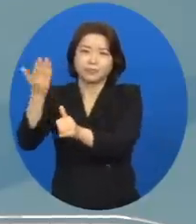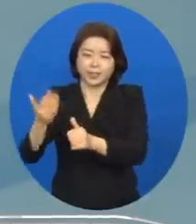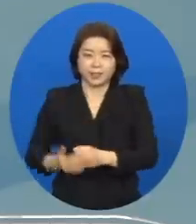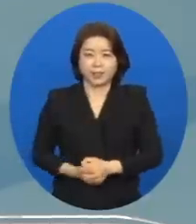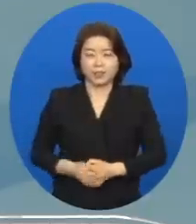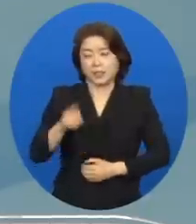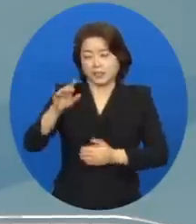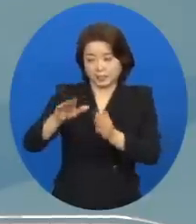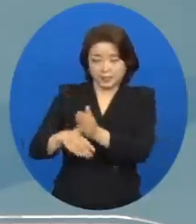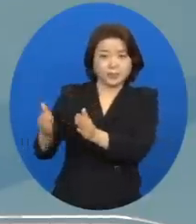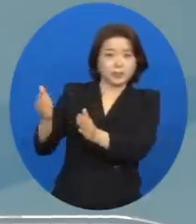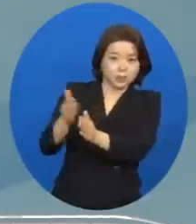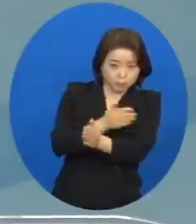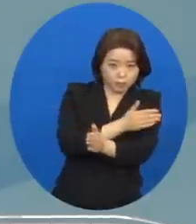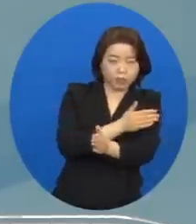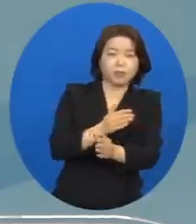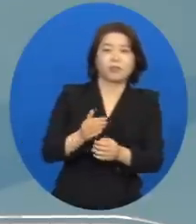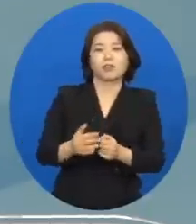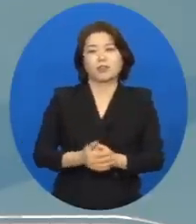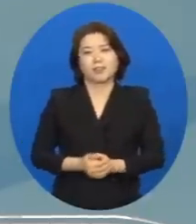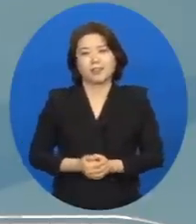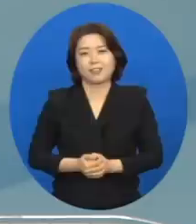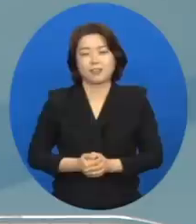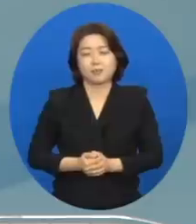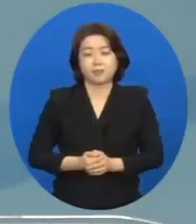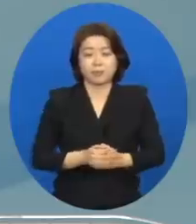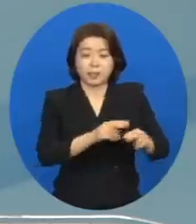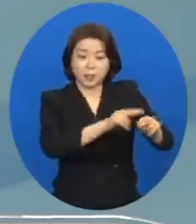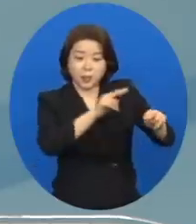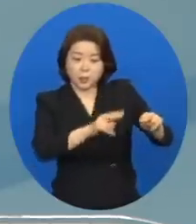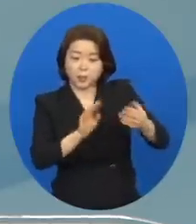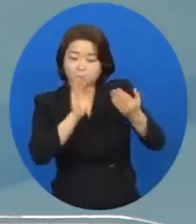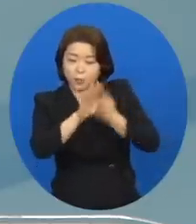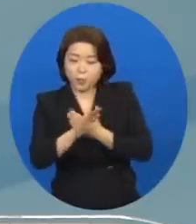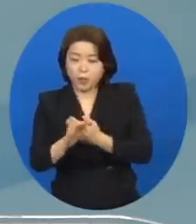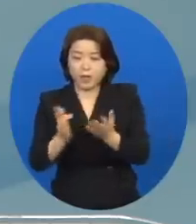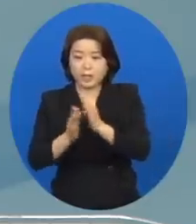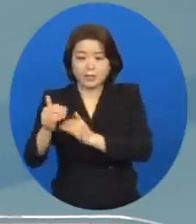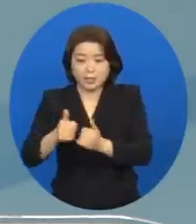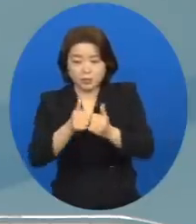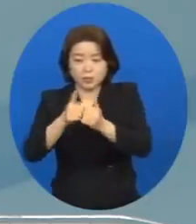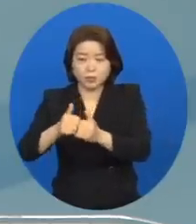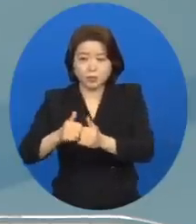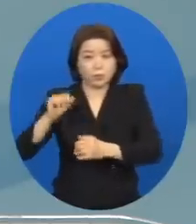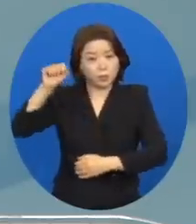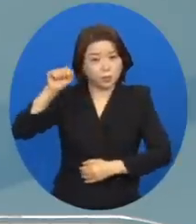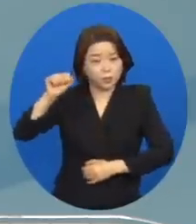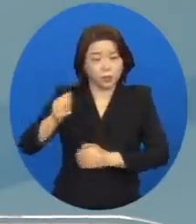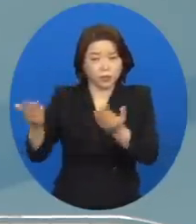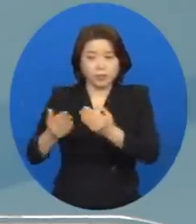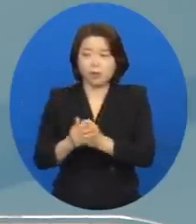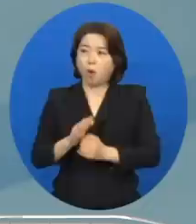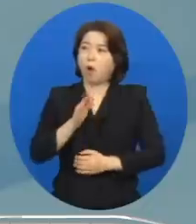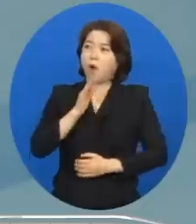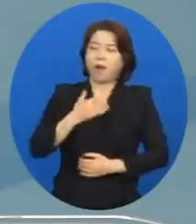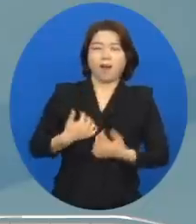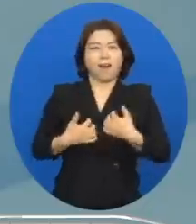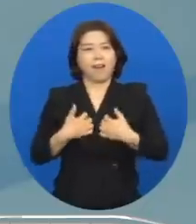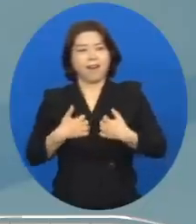그때부터 이 은퇴 이후에 예수 동행 운동 사역이 저에게는 즐거움이